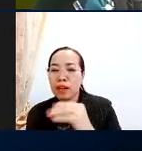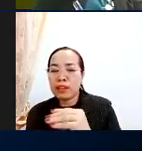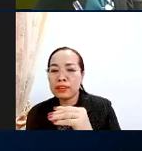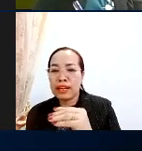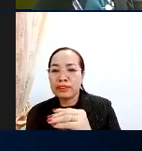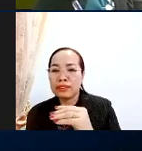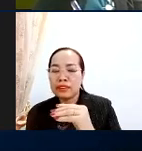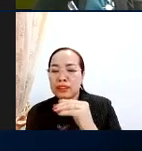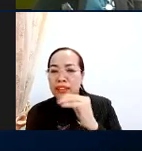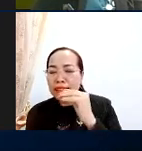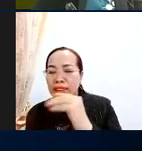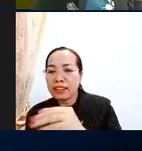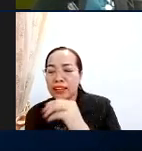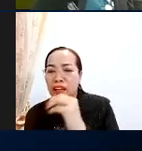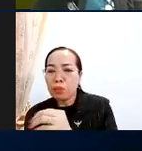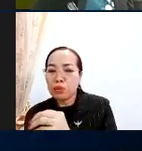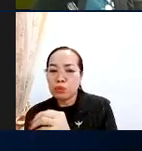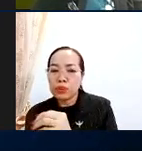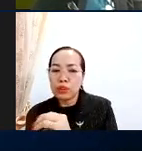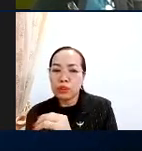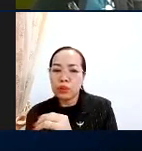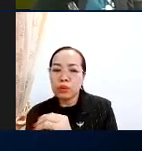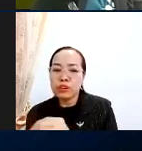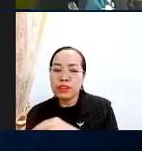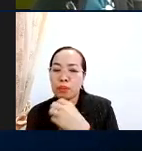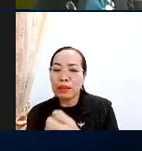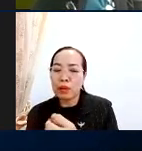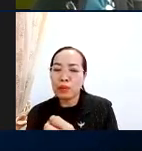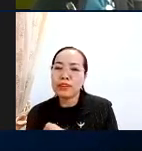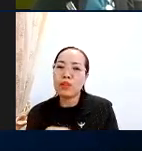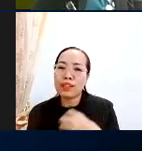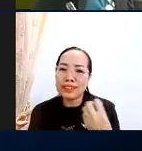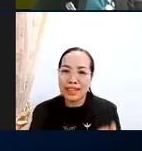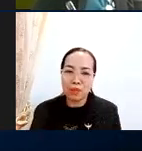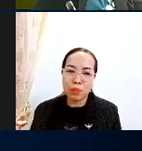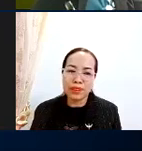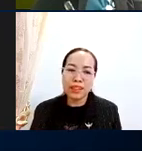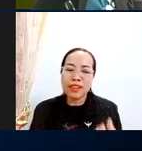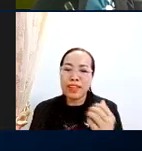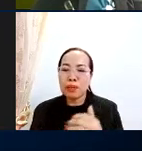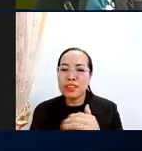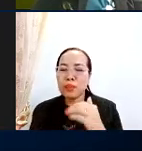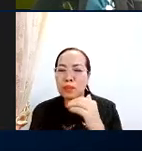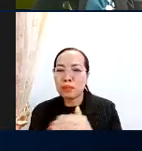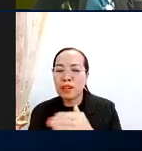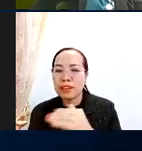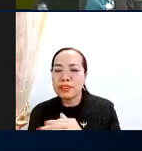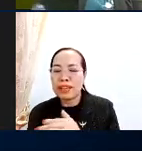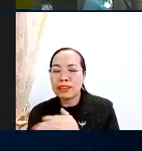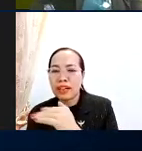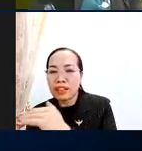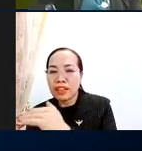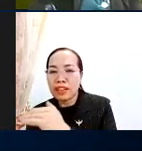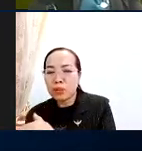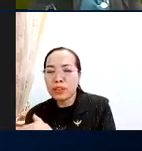dương đo cái đây sờ lạnh căn ta tràn ta ao mình lúc chung vinh luôn lúc dương ban mau vinh có cái đây sờ lạnh mau vinh tay bờ dương mình ban đo cái đây sờ